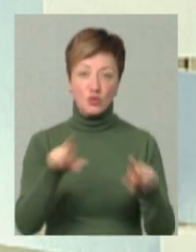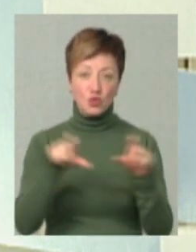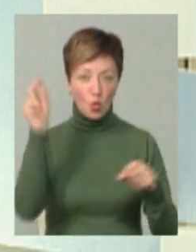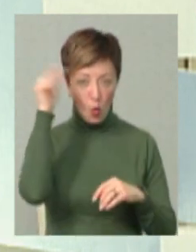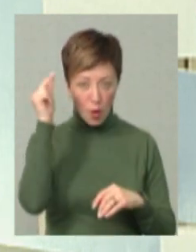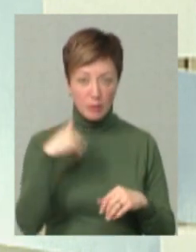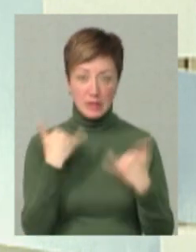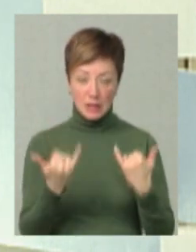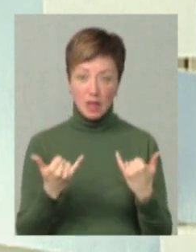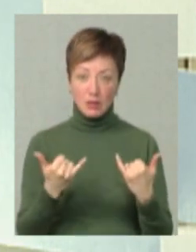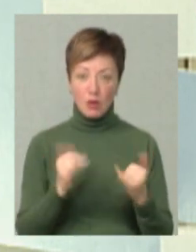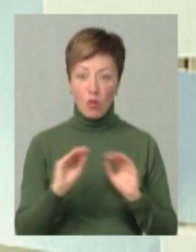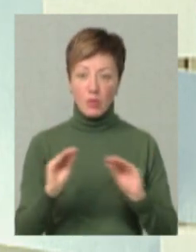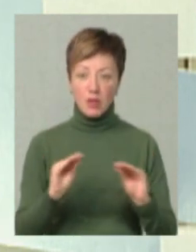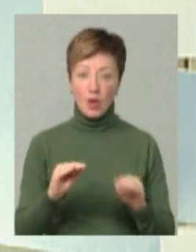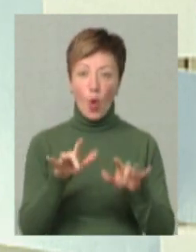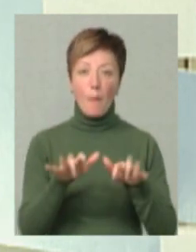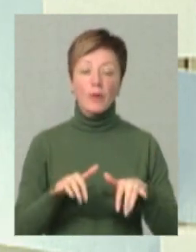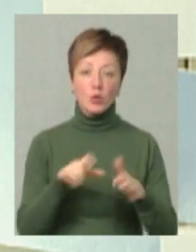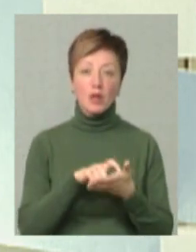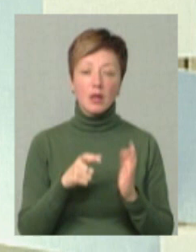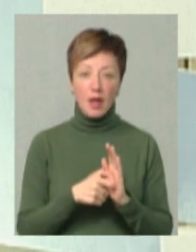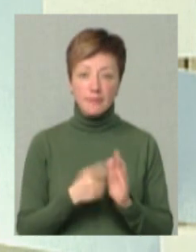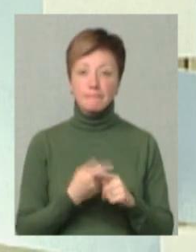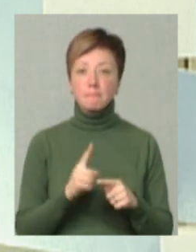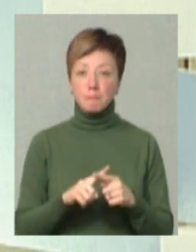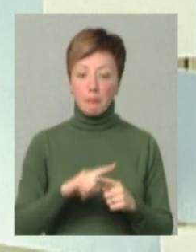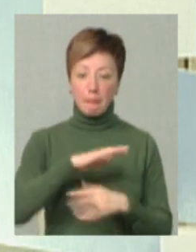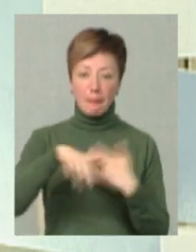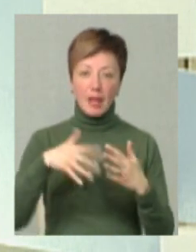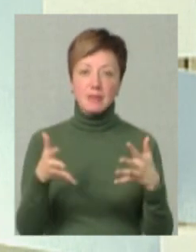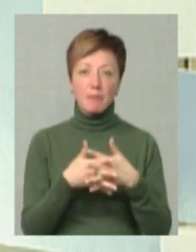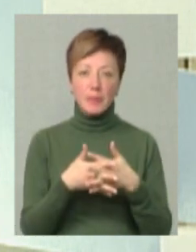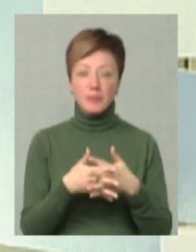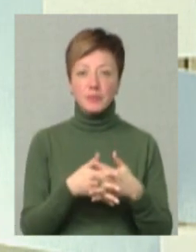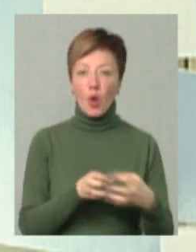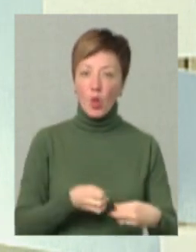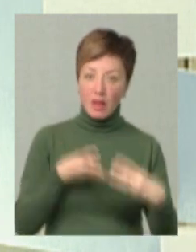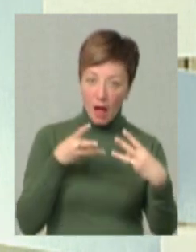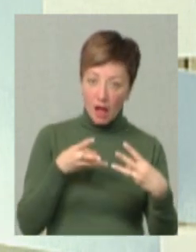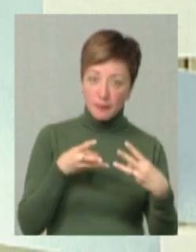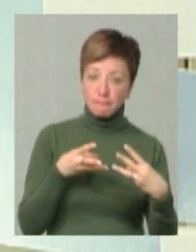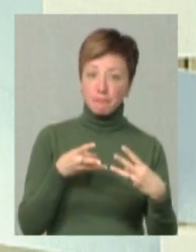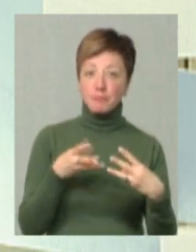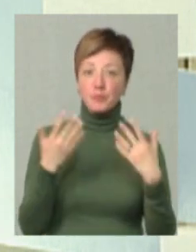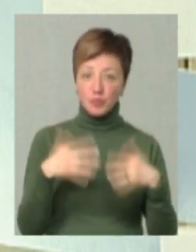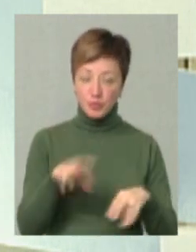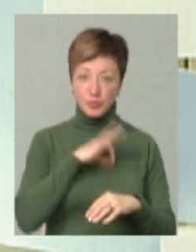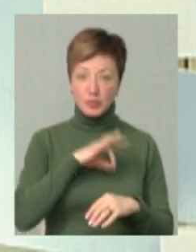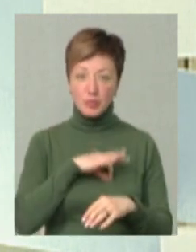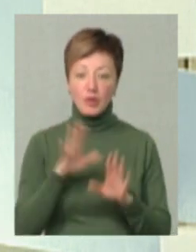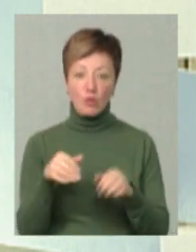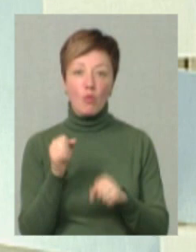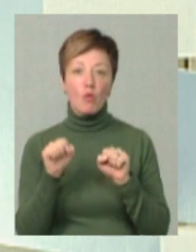школах, ми зараз обладнуємо комп'ютерні класи, це знову-таки про змішане навчання. Тобто онлайн-порталами вони вже користуються, а